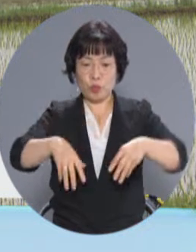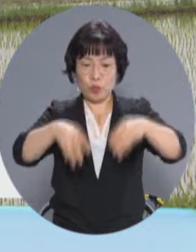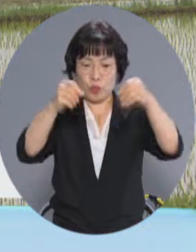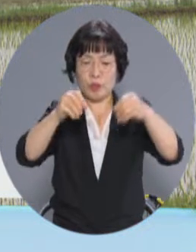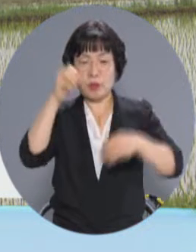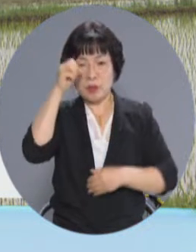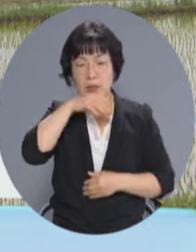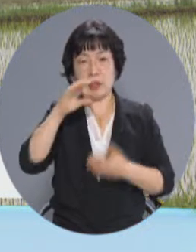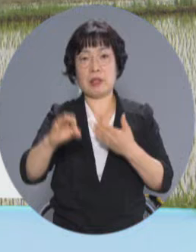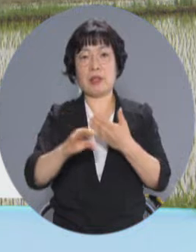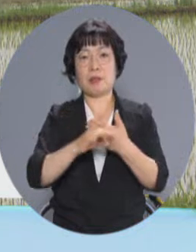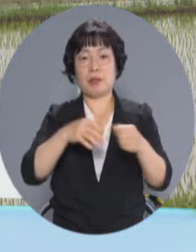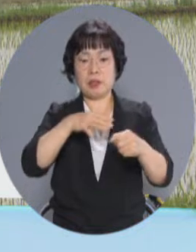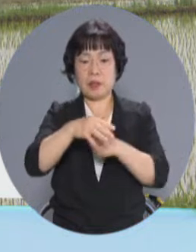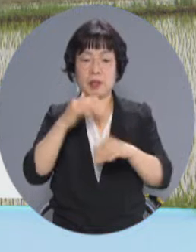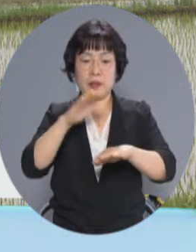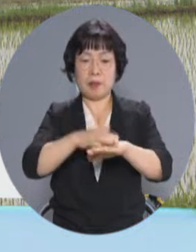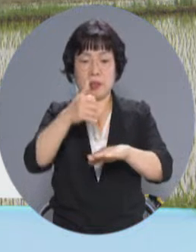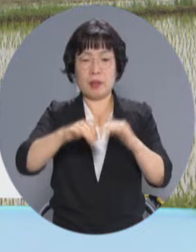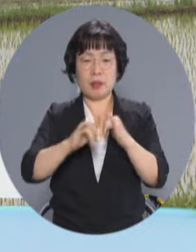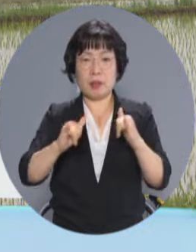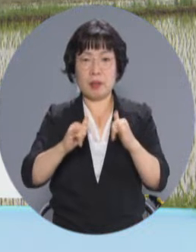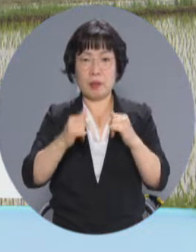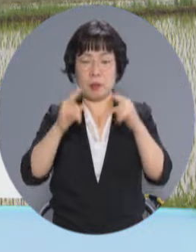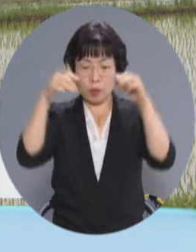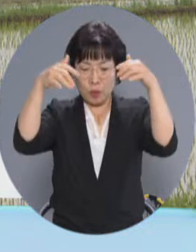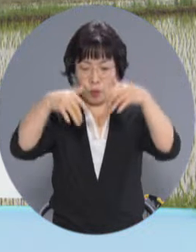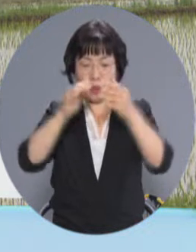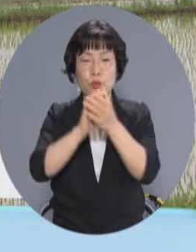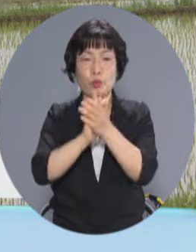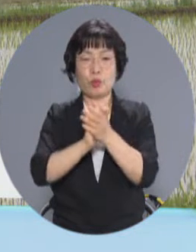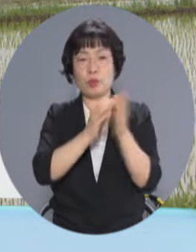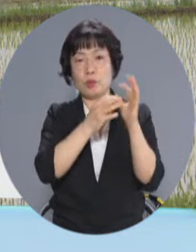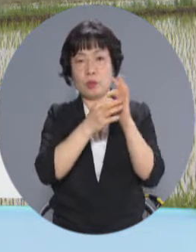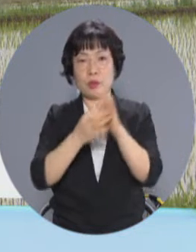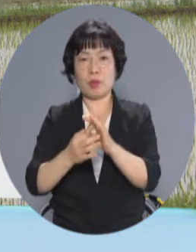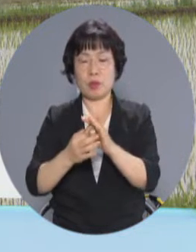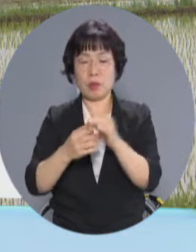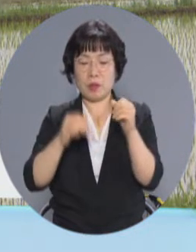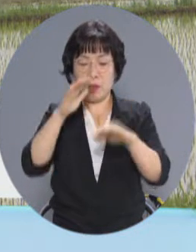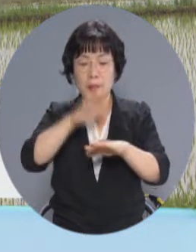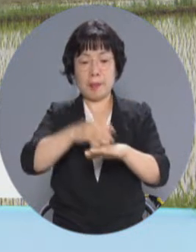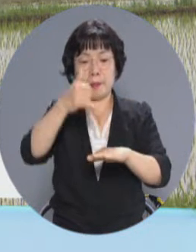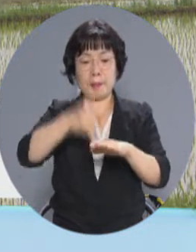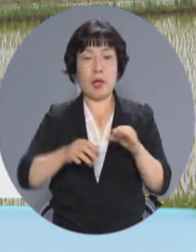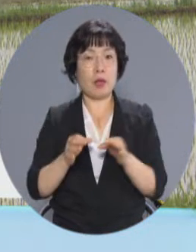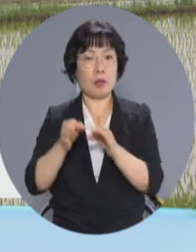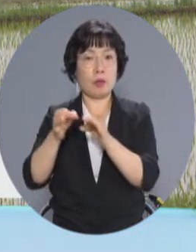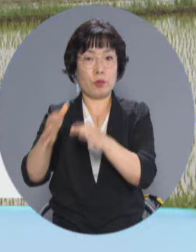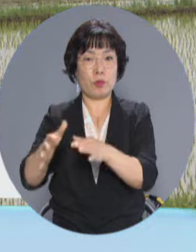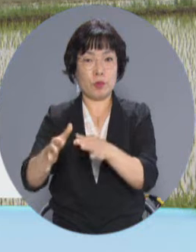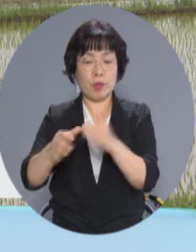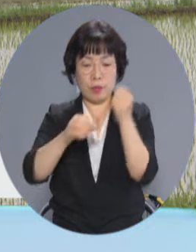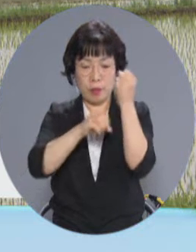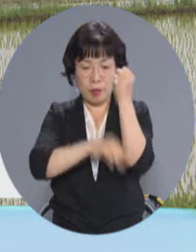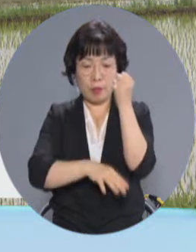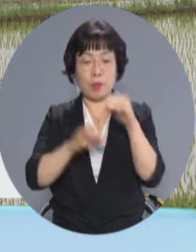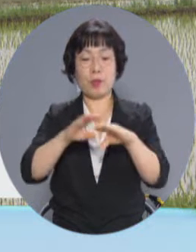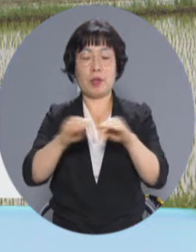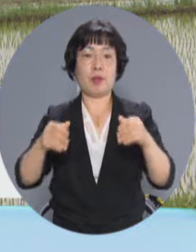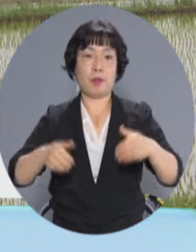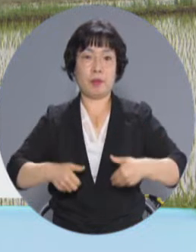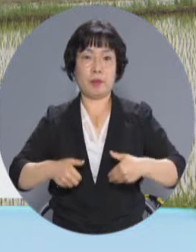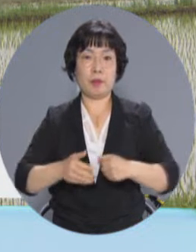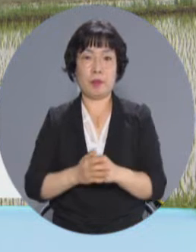대책에 그치면서 농민들은 기우제까지 지내고 있습니다. 농업 기반 시설의 투자와 같은 근본적인 해결책이